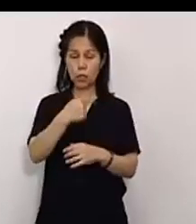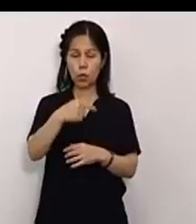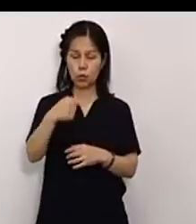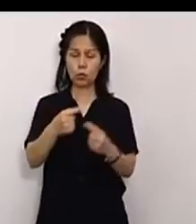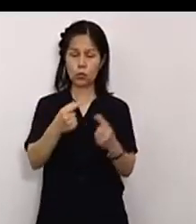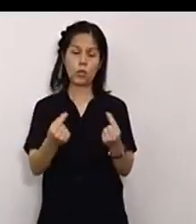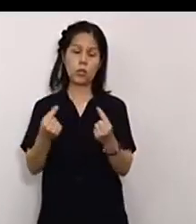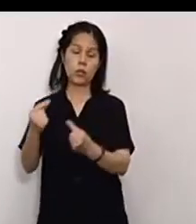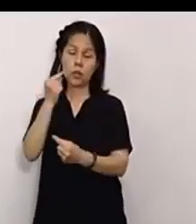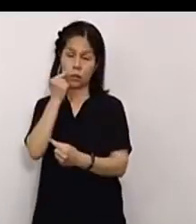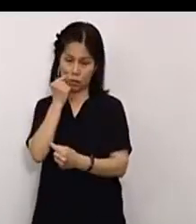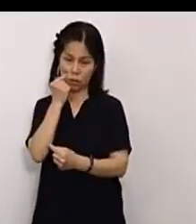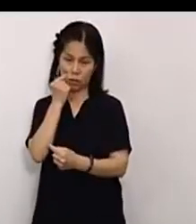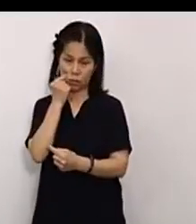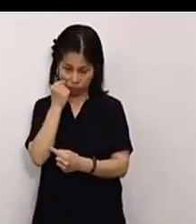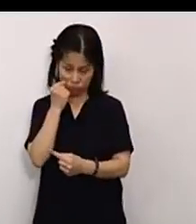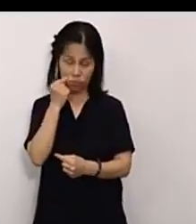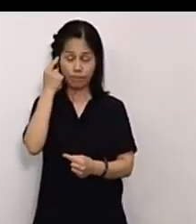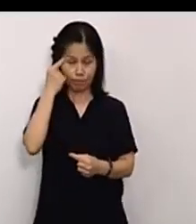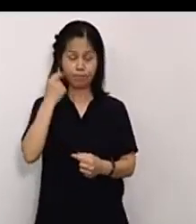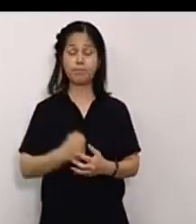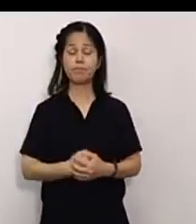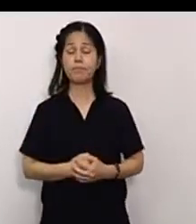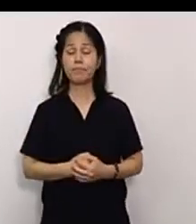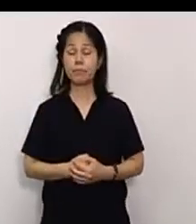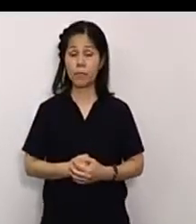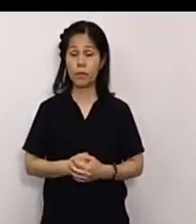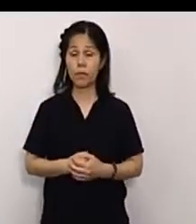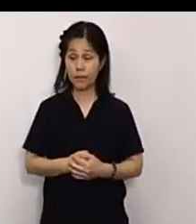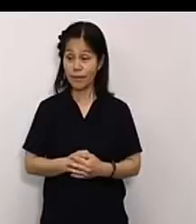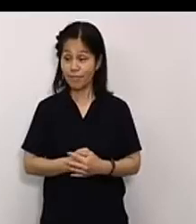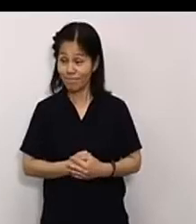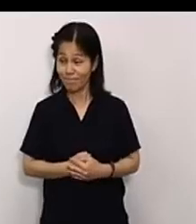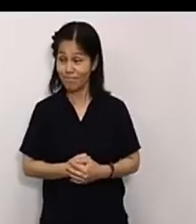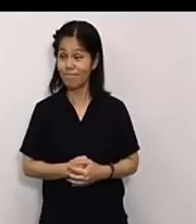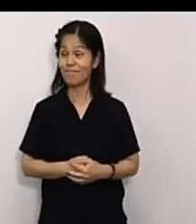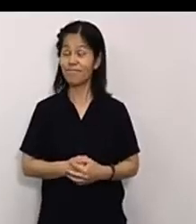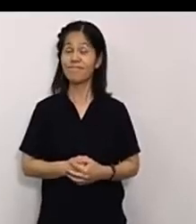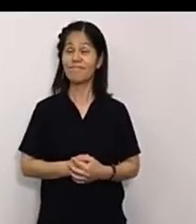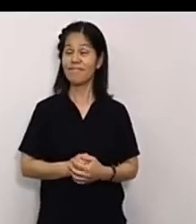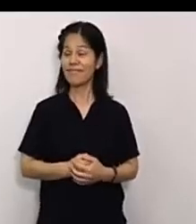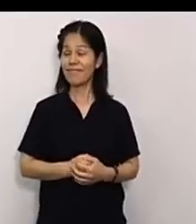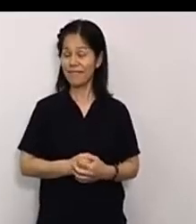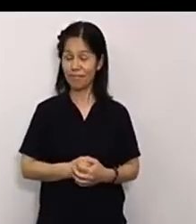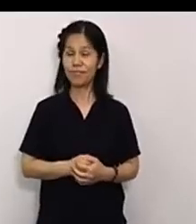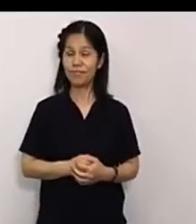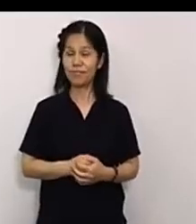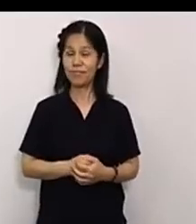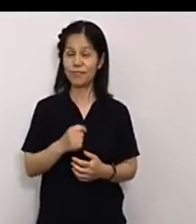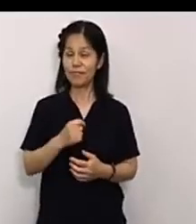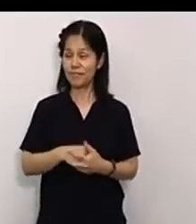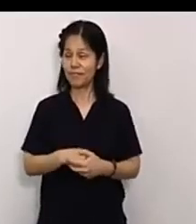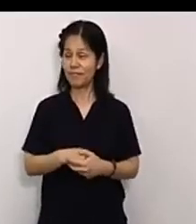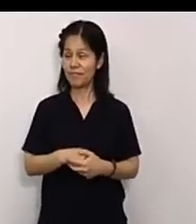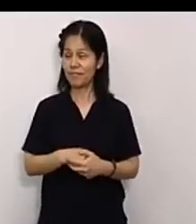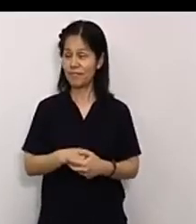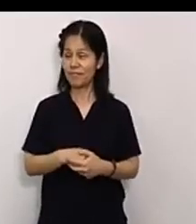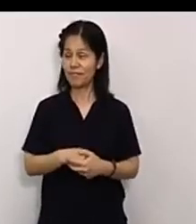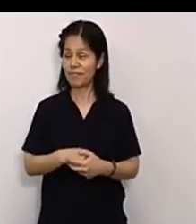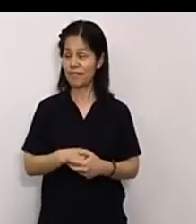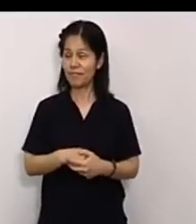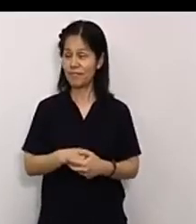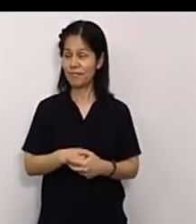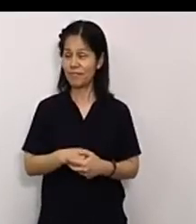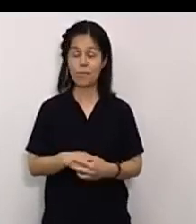ないかと思います。でデンマークは、はい、まあいいです、はい、まあそういうことなんで、 はい、 金